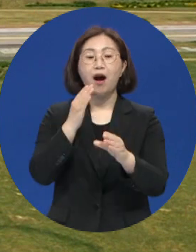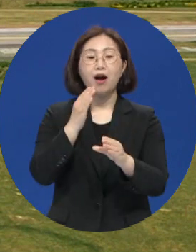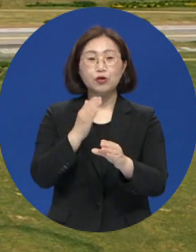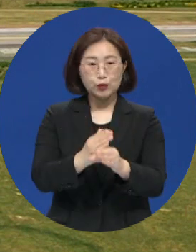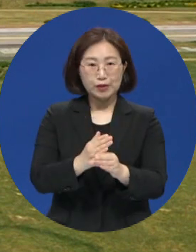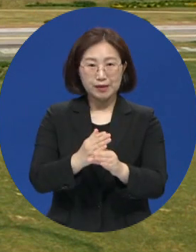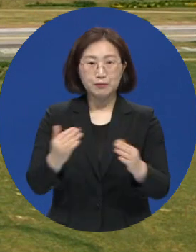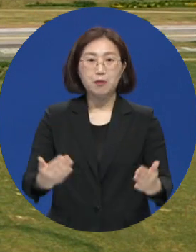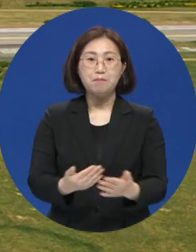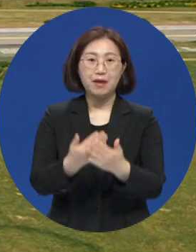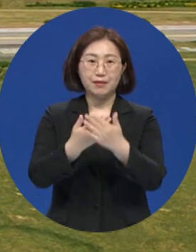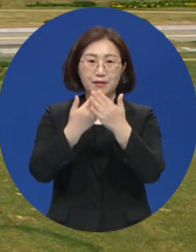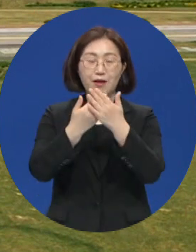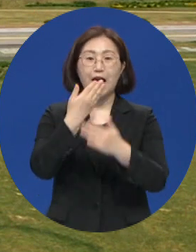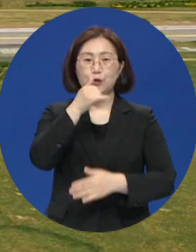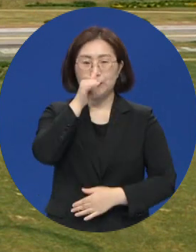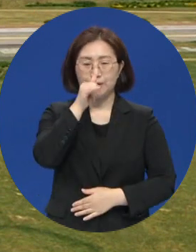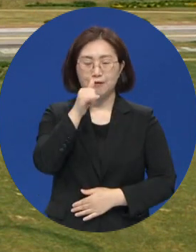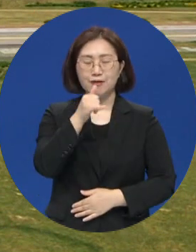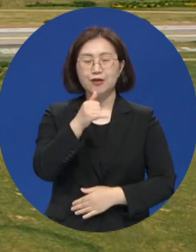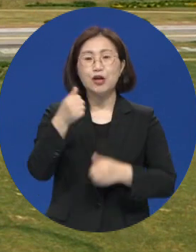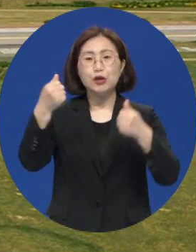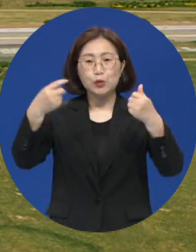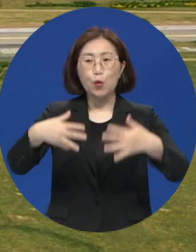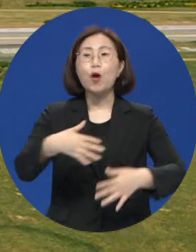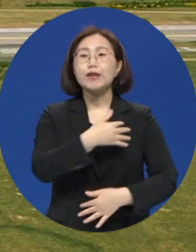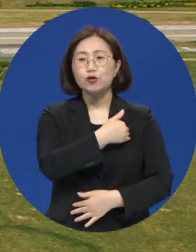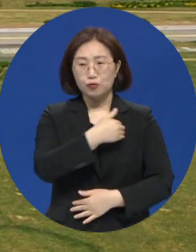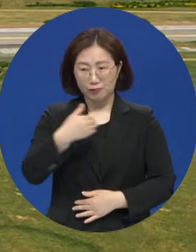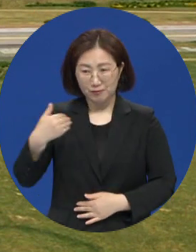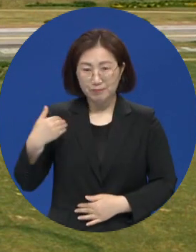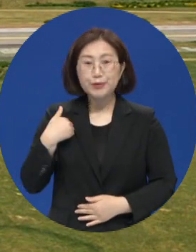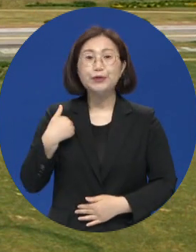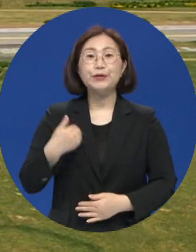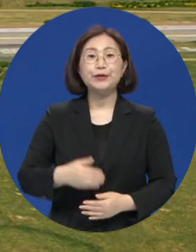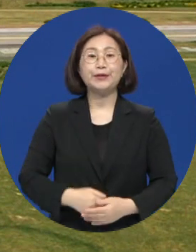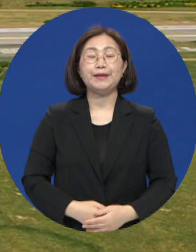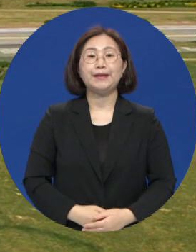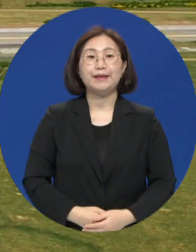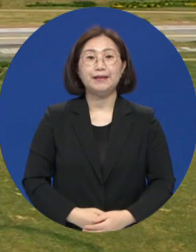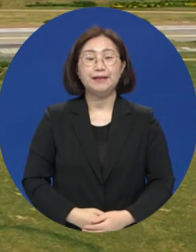거듭날 수 있는 충분한 조건을 갖추고 있습니다